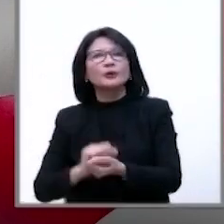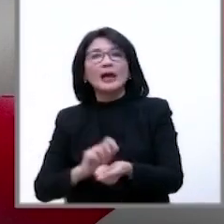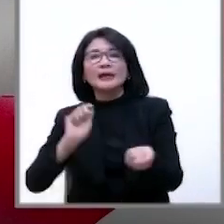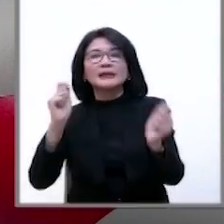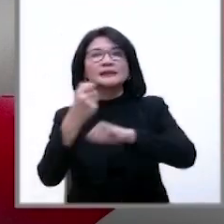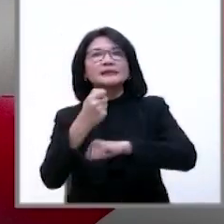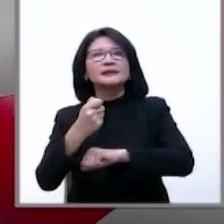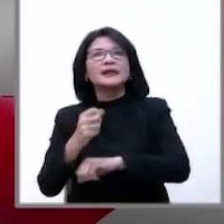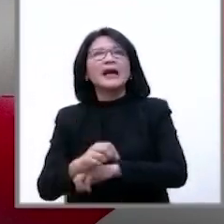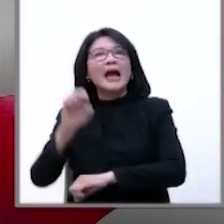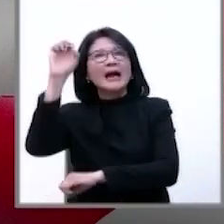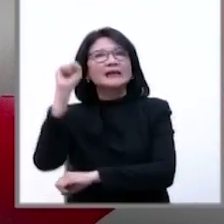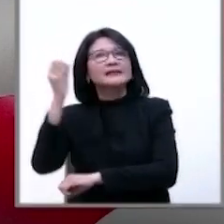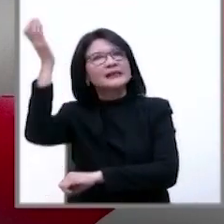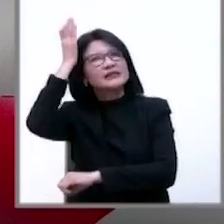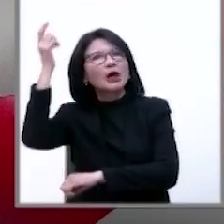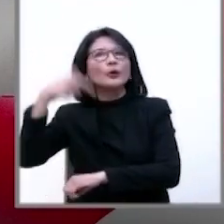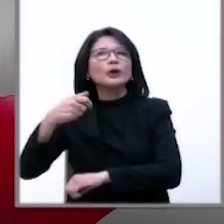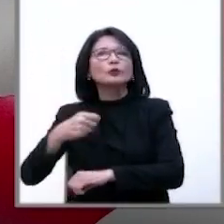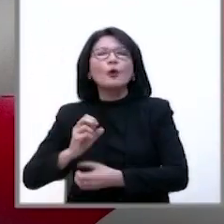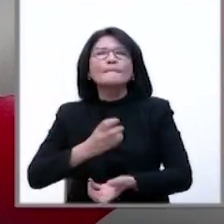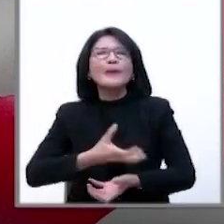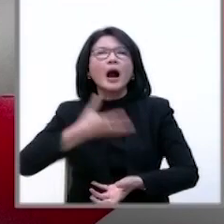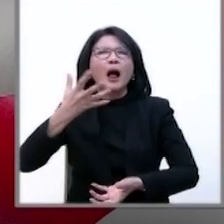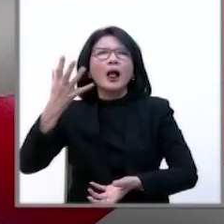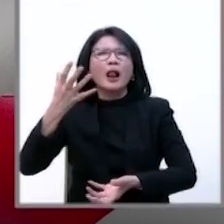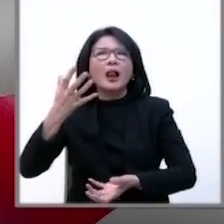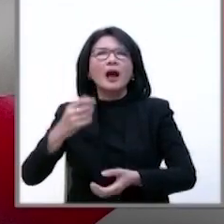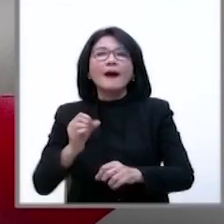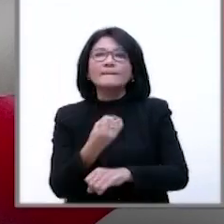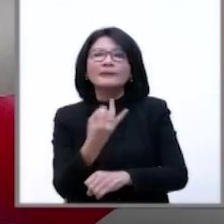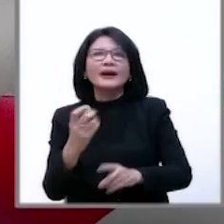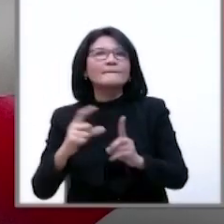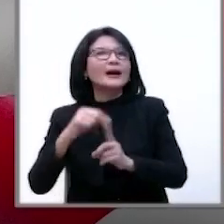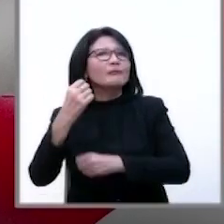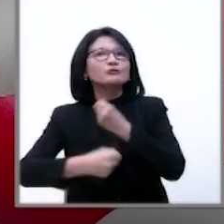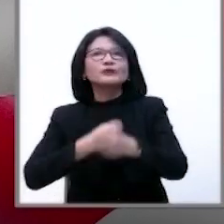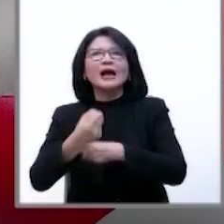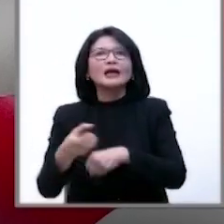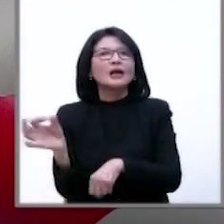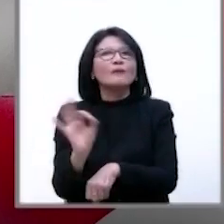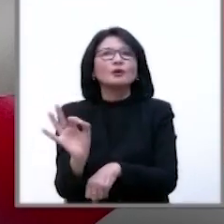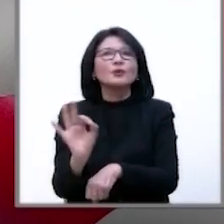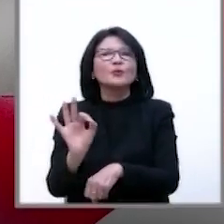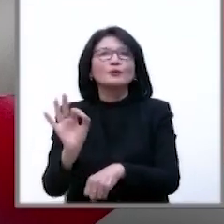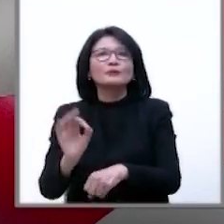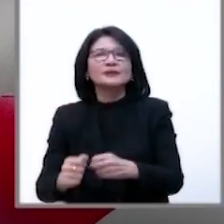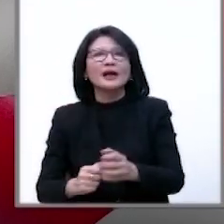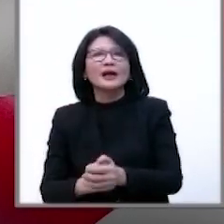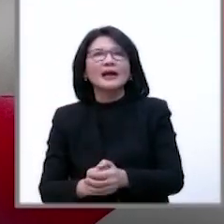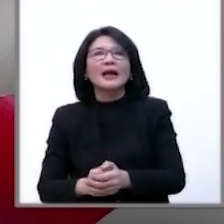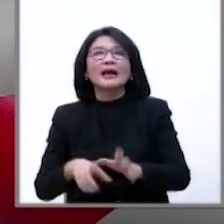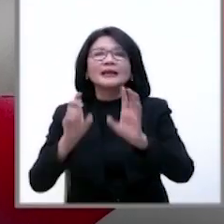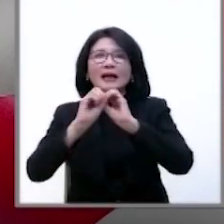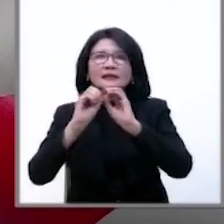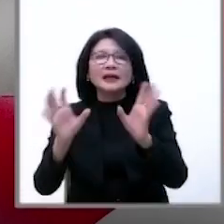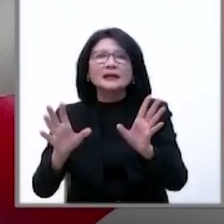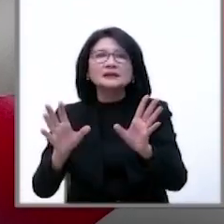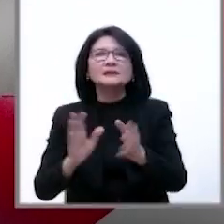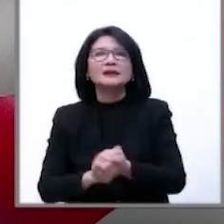energi hijau ini memang tidak murah sangat costly karena beberapa perusahaan memang belum bisa mencapai ekonomi soft skill tapi yang jelas adalah